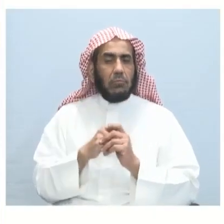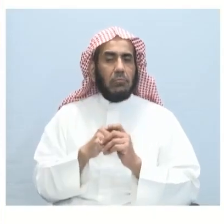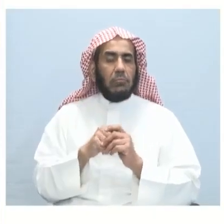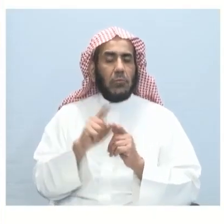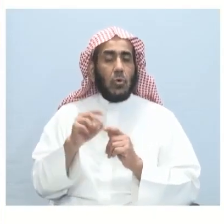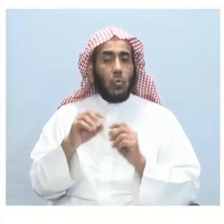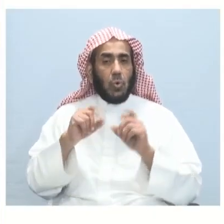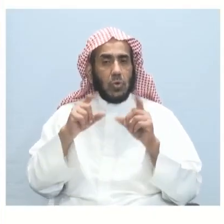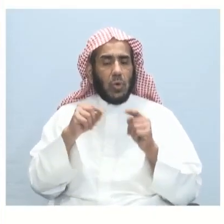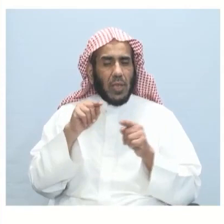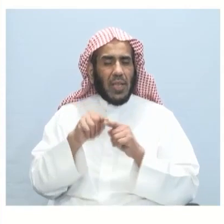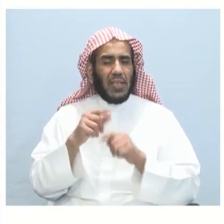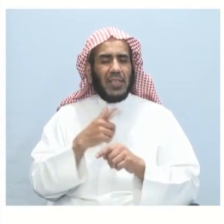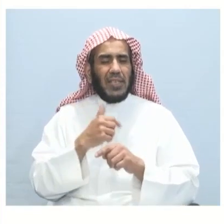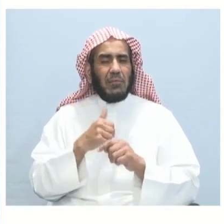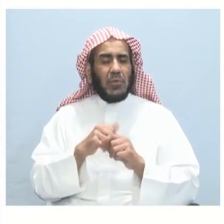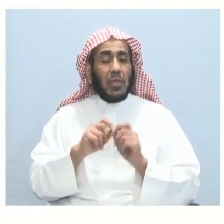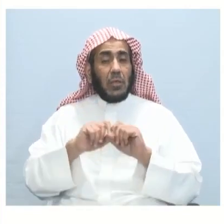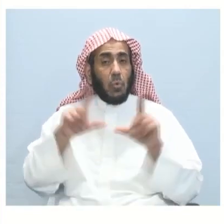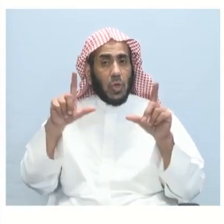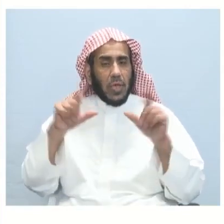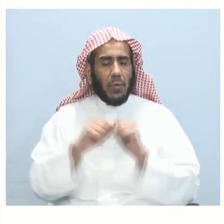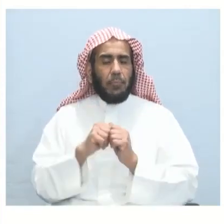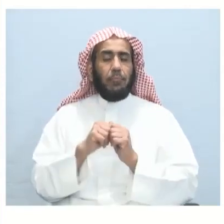وصور ذات تسميه توضيحيه